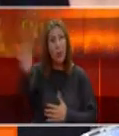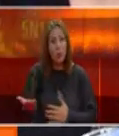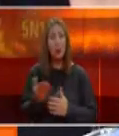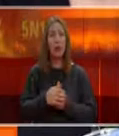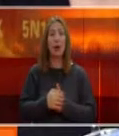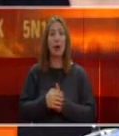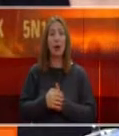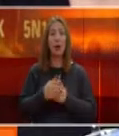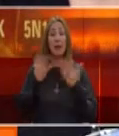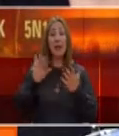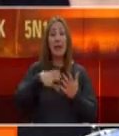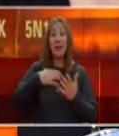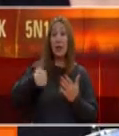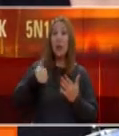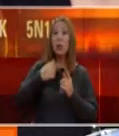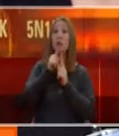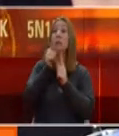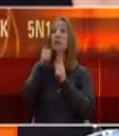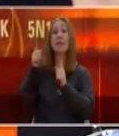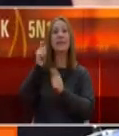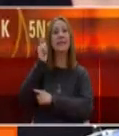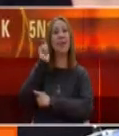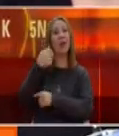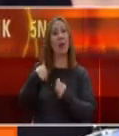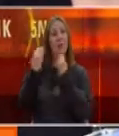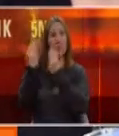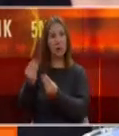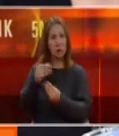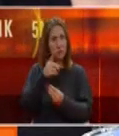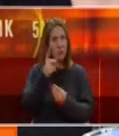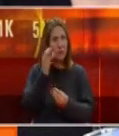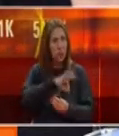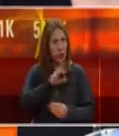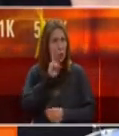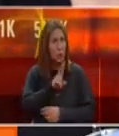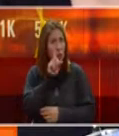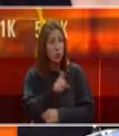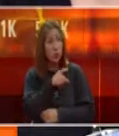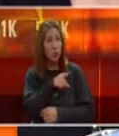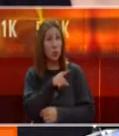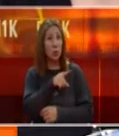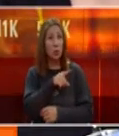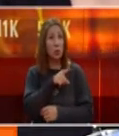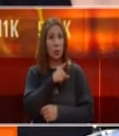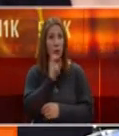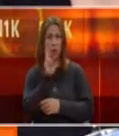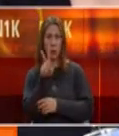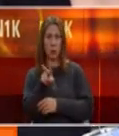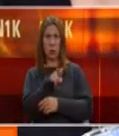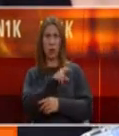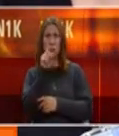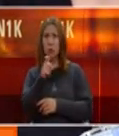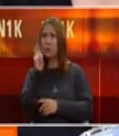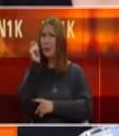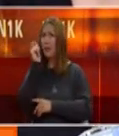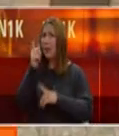ilgili kamu kurumlarına eğitim seminerleri yaptık. Etkisini gördünüz mü? Birebir gözlemleyebiliyor musunuz bu tür